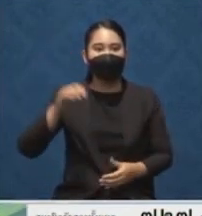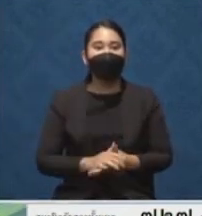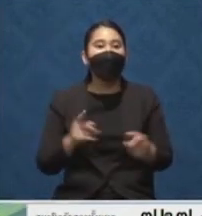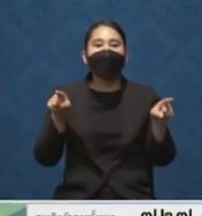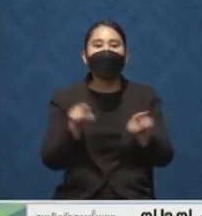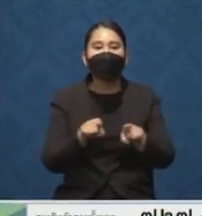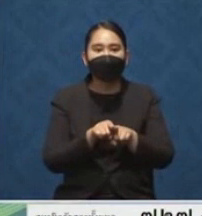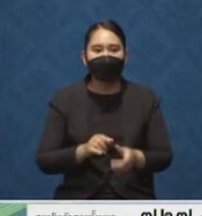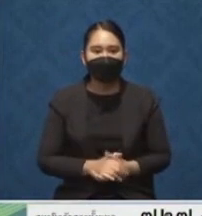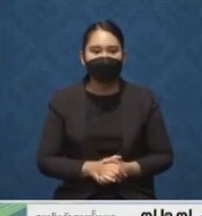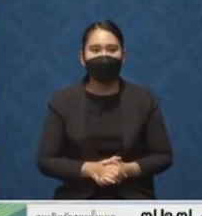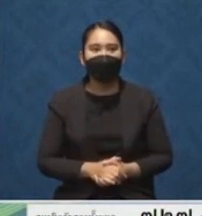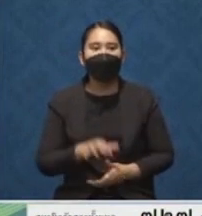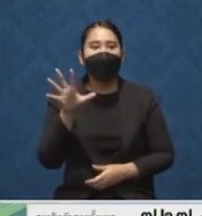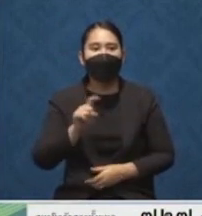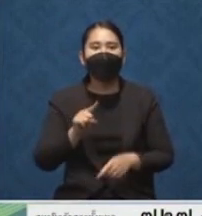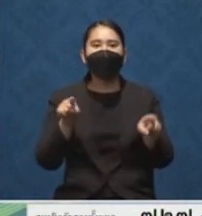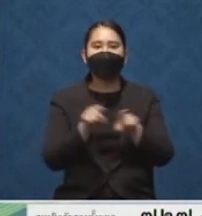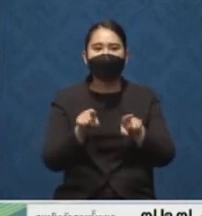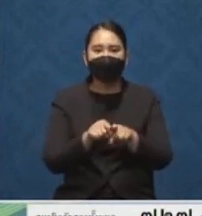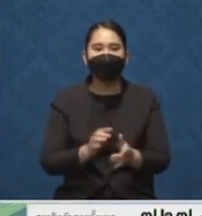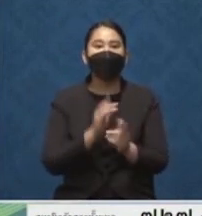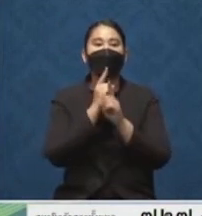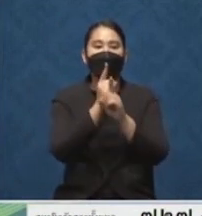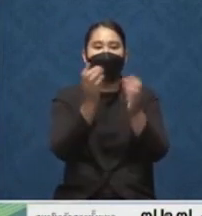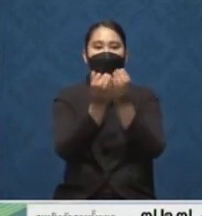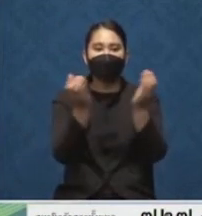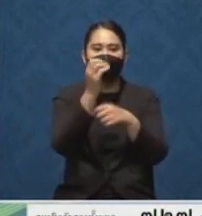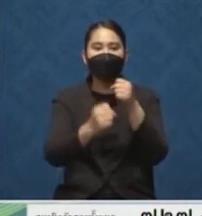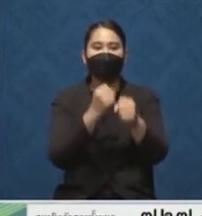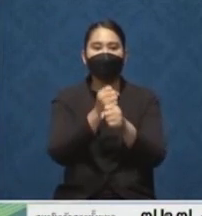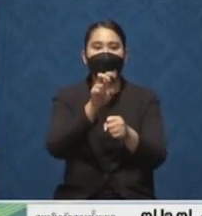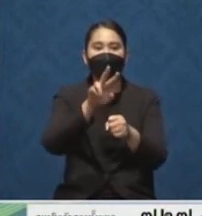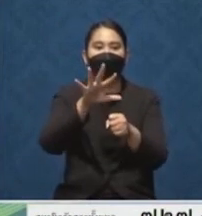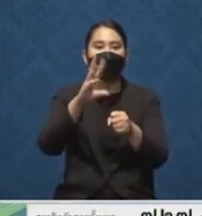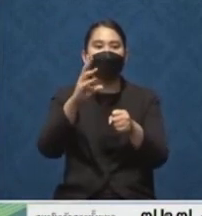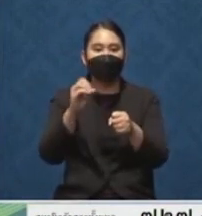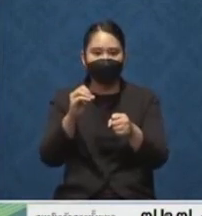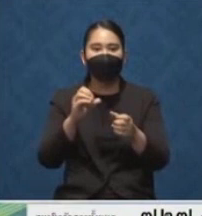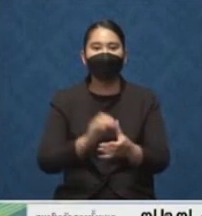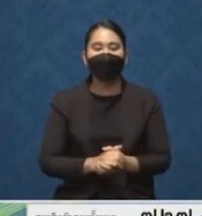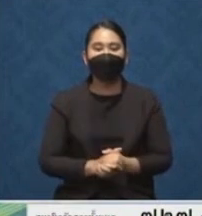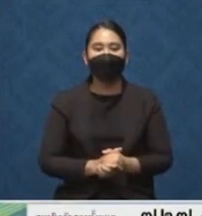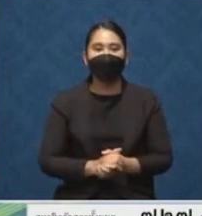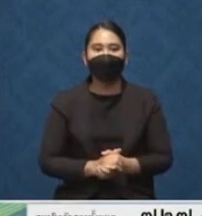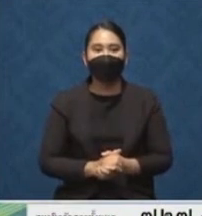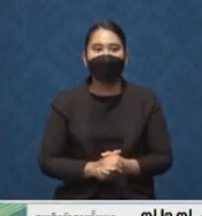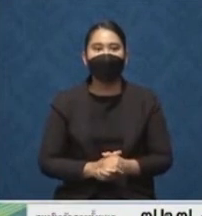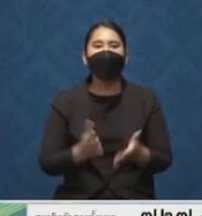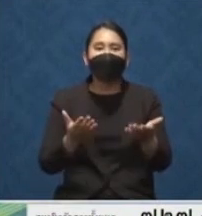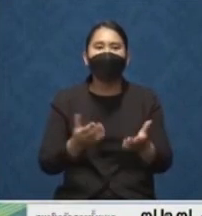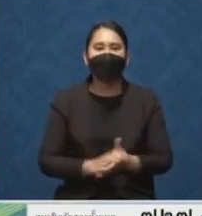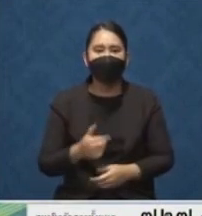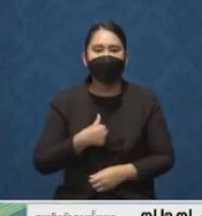มือนกันครับมาในทำนองเดียวกันคือมาตามรัฐธรรมนูญปี60นะครับผมจักเนี่ยครับ